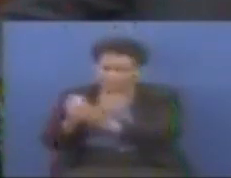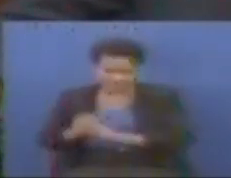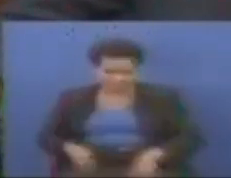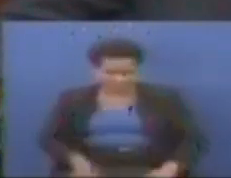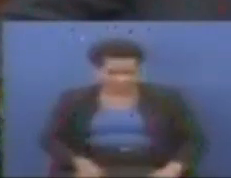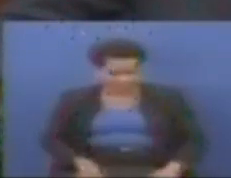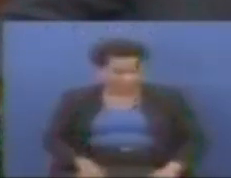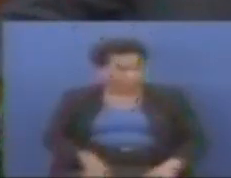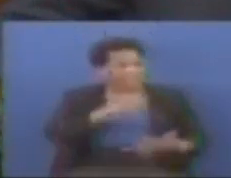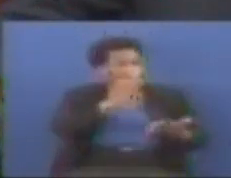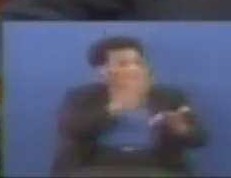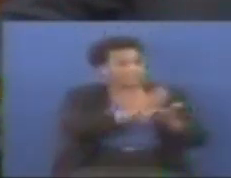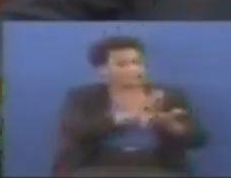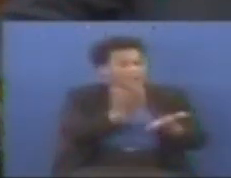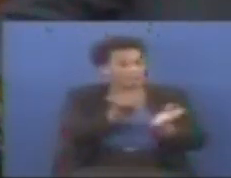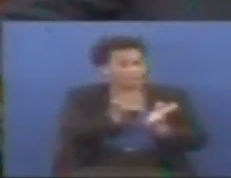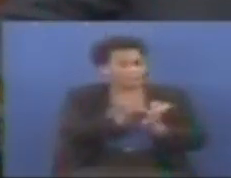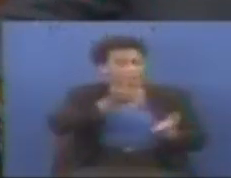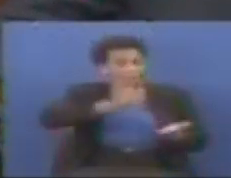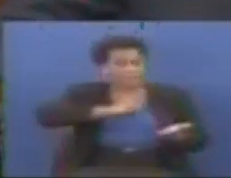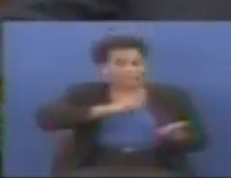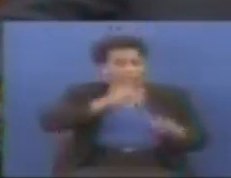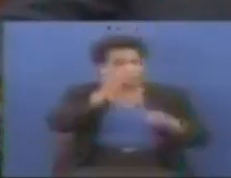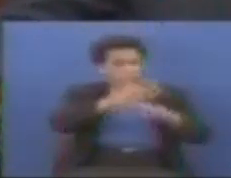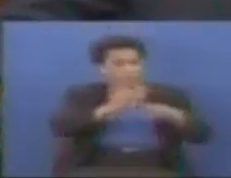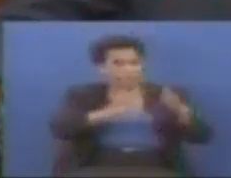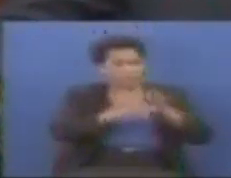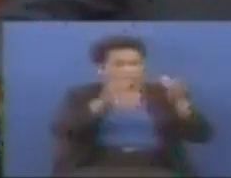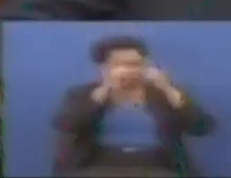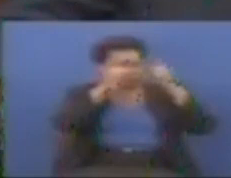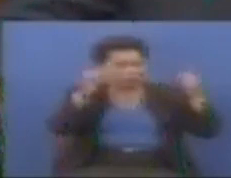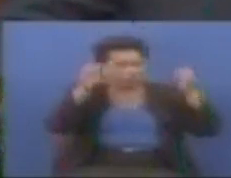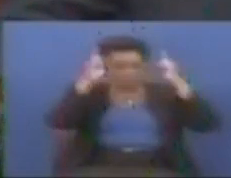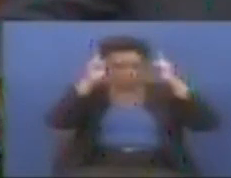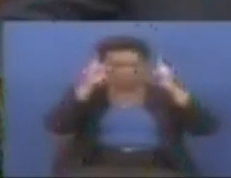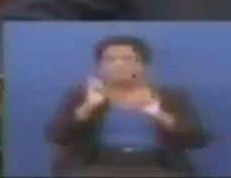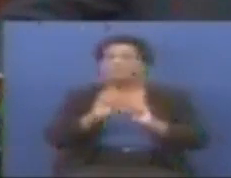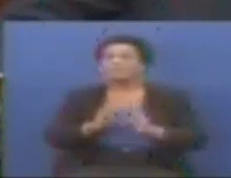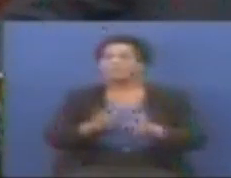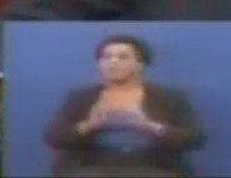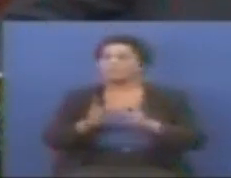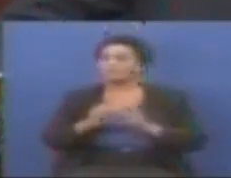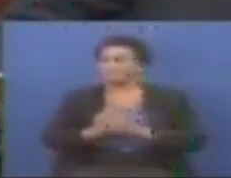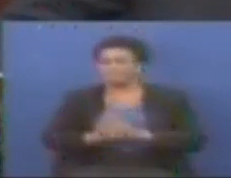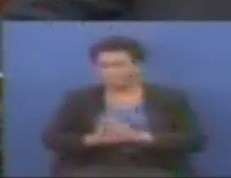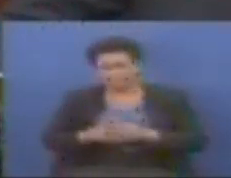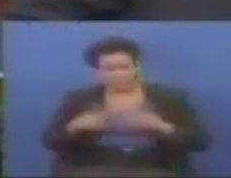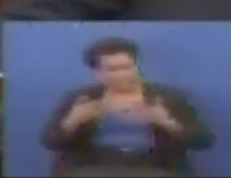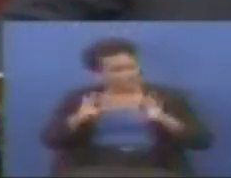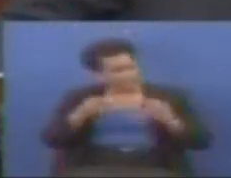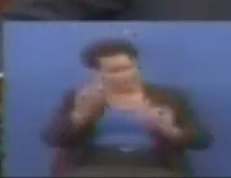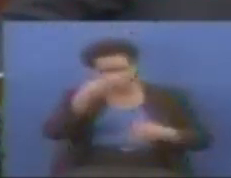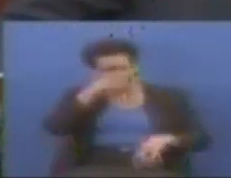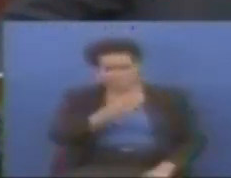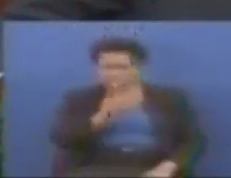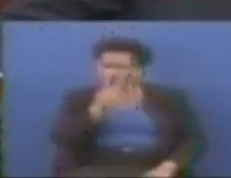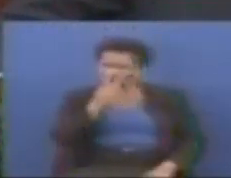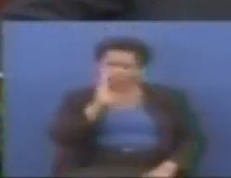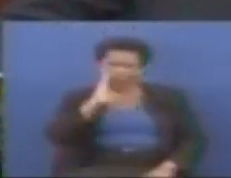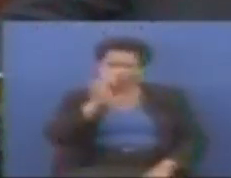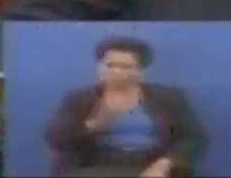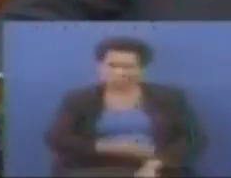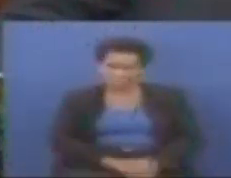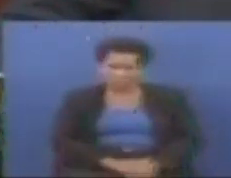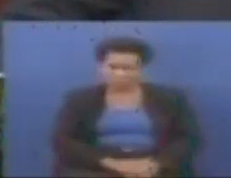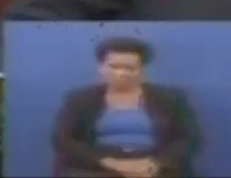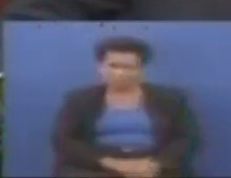naibu speaker, kutokana na sababu hizo, serikali ilikibadilisha chuo cha walimu Urambo na kuanzisha shule ya sekondari Ukombozi ambayo